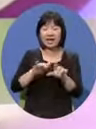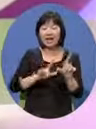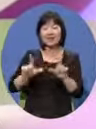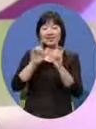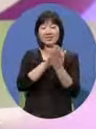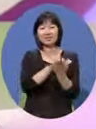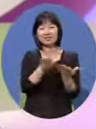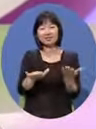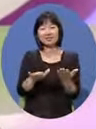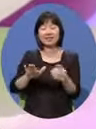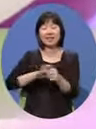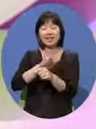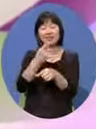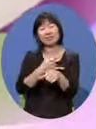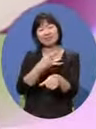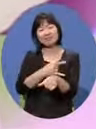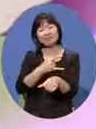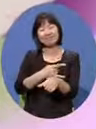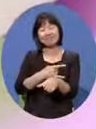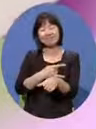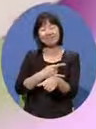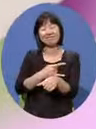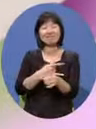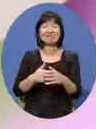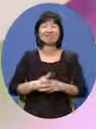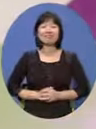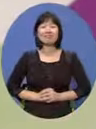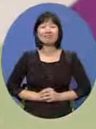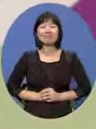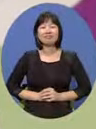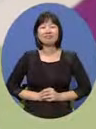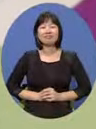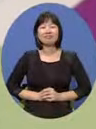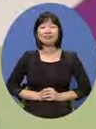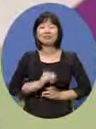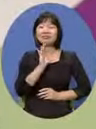살게요. 사랑해요. 아이고, 아이고. 네.